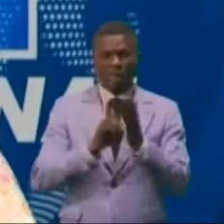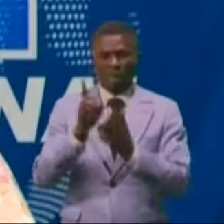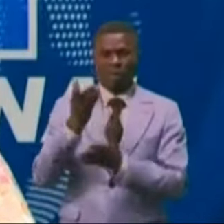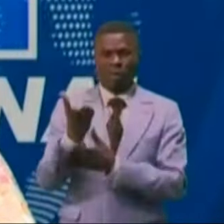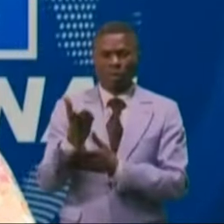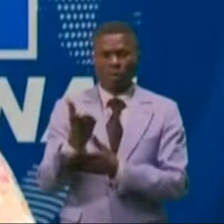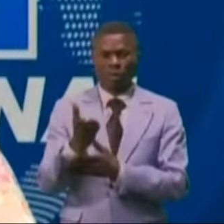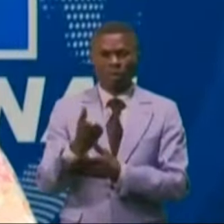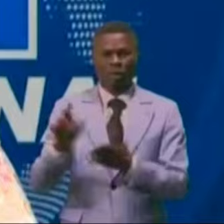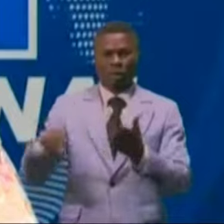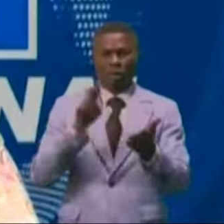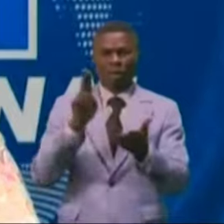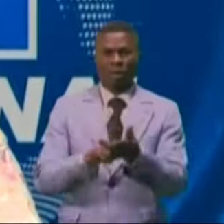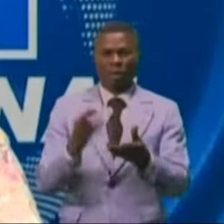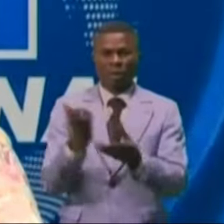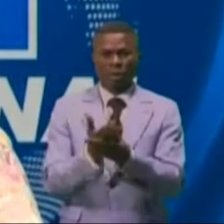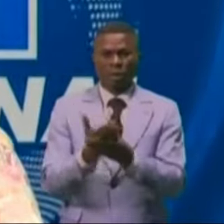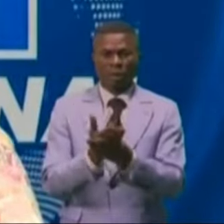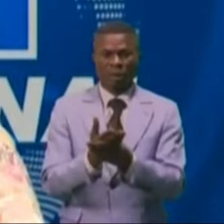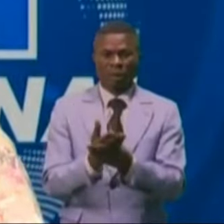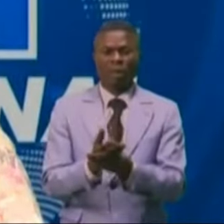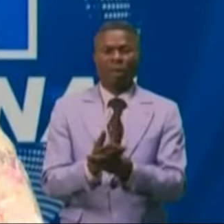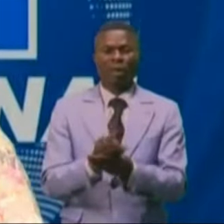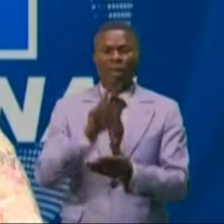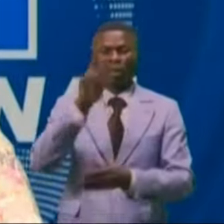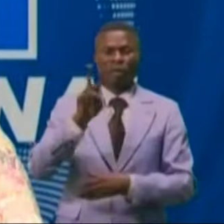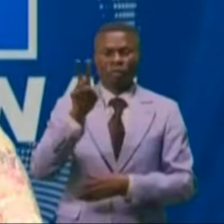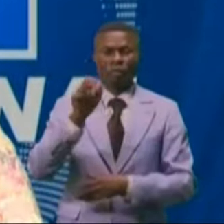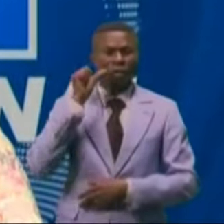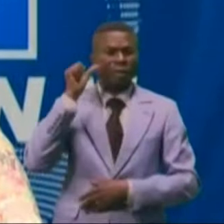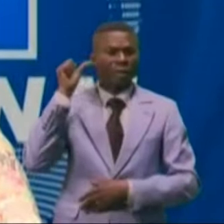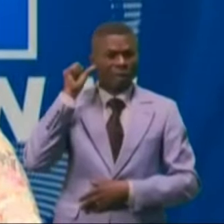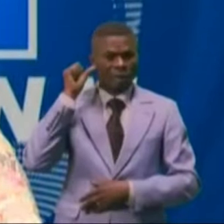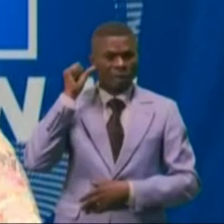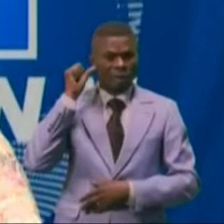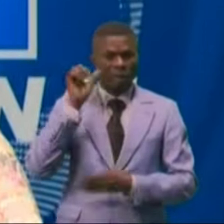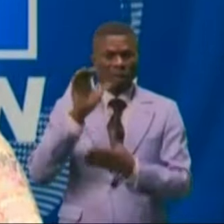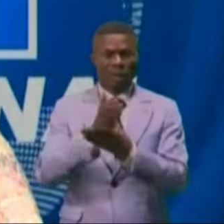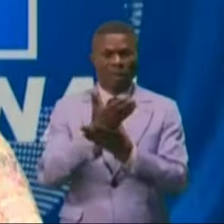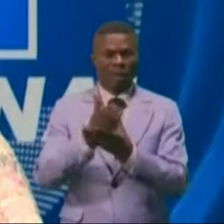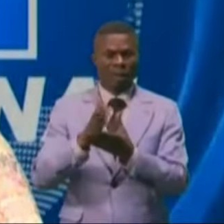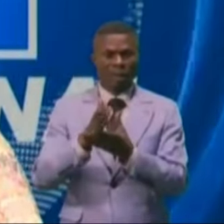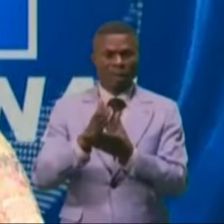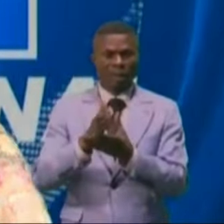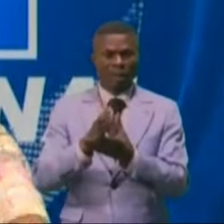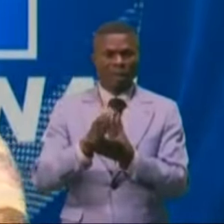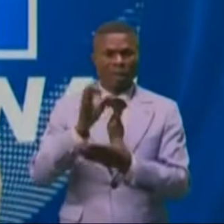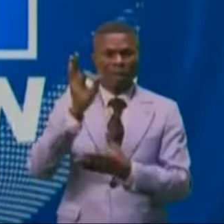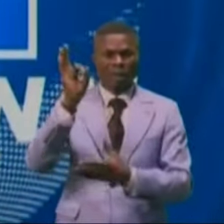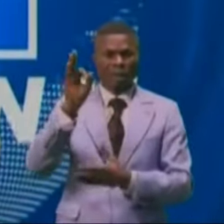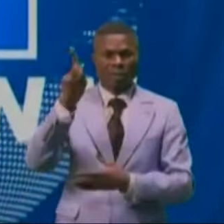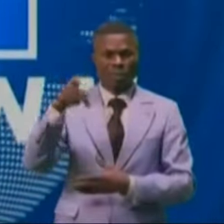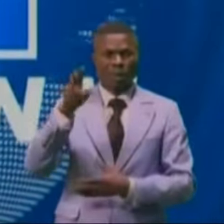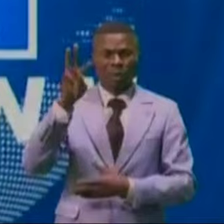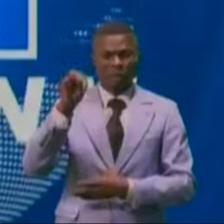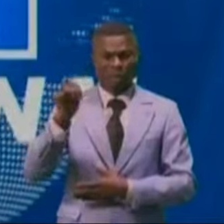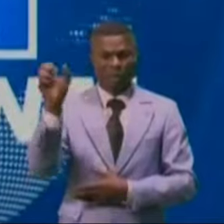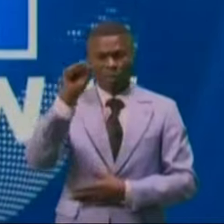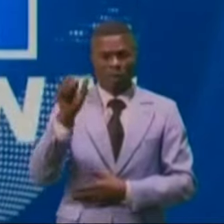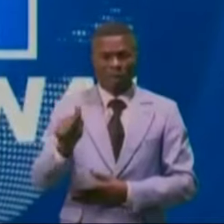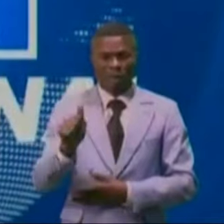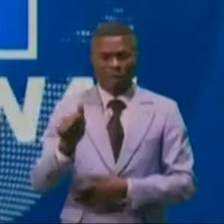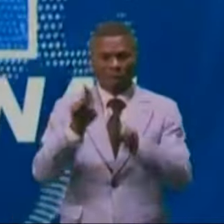La signature du contrat de ce prêt a eu lieu vendredi entre le FPMSA